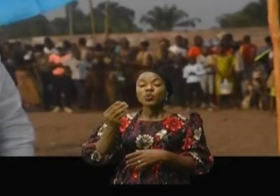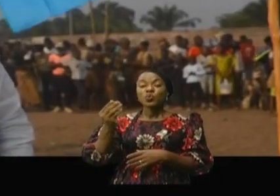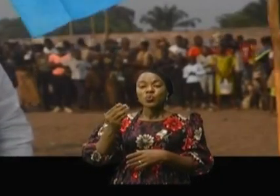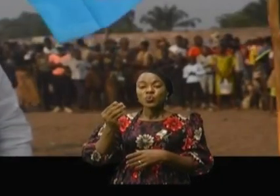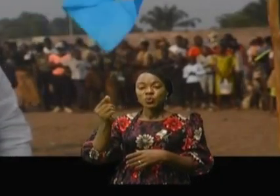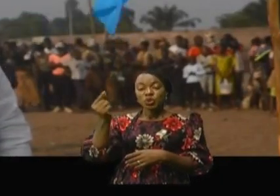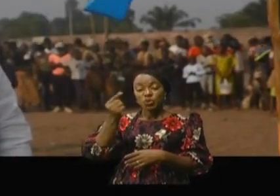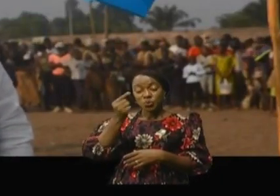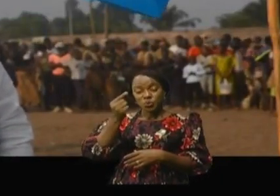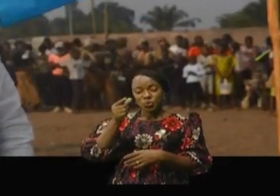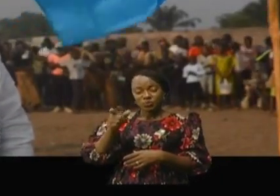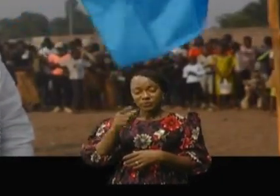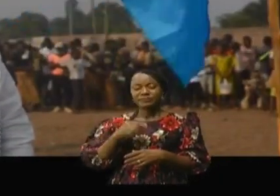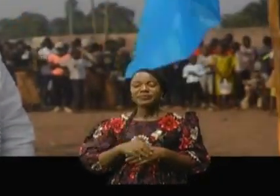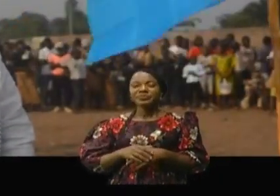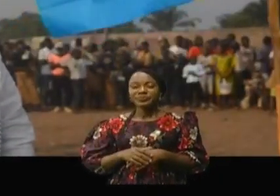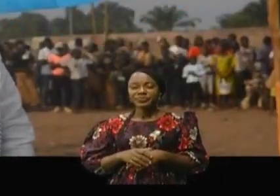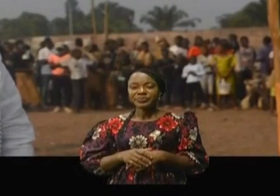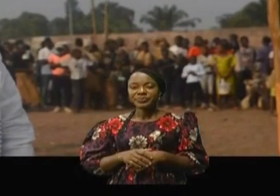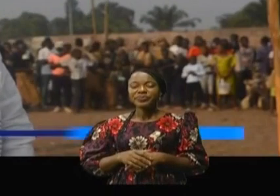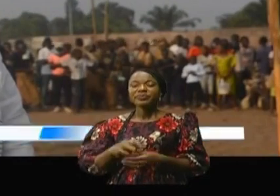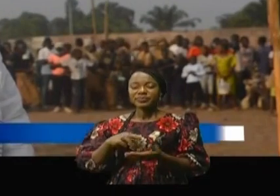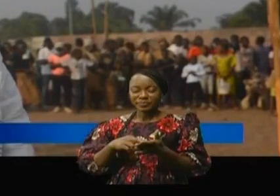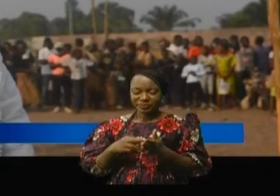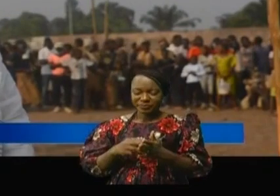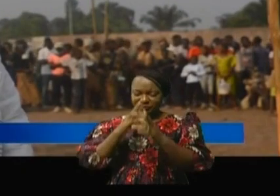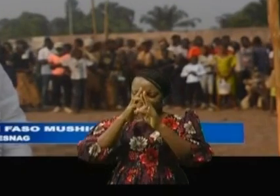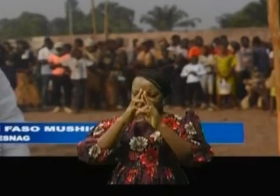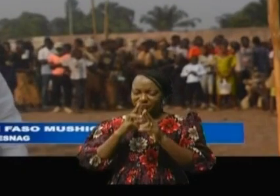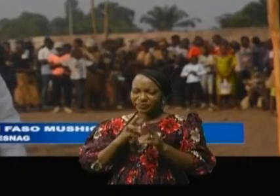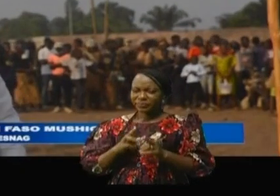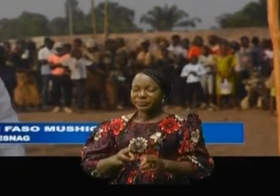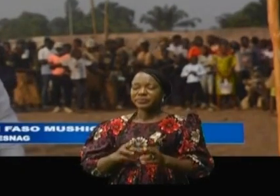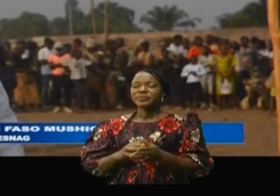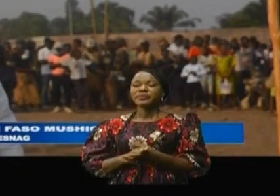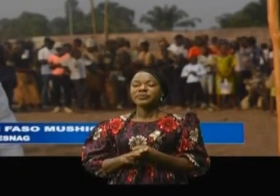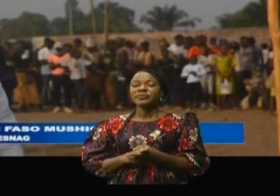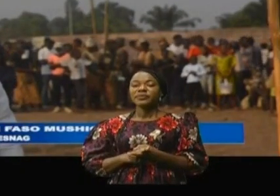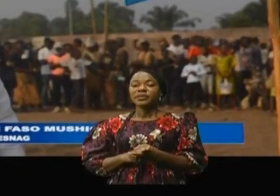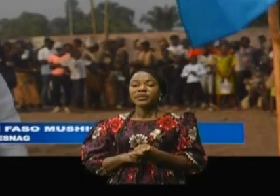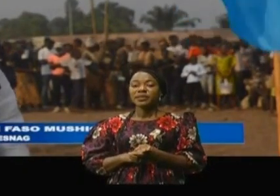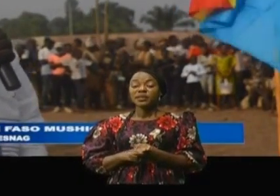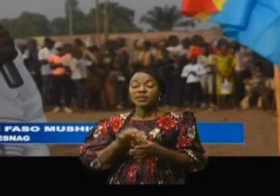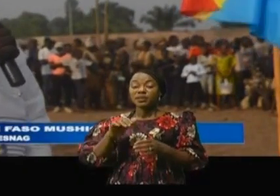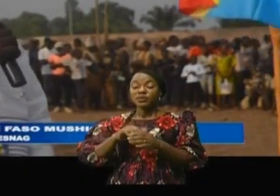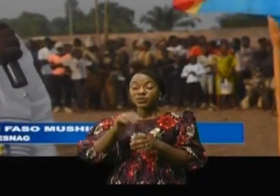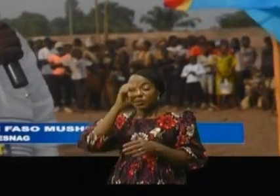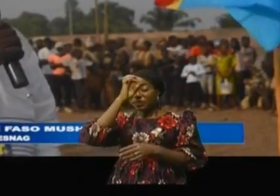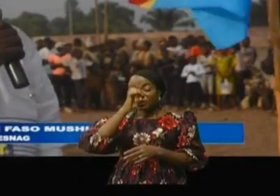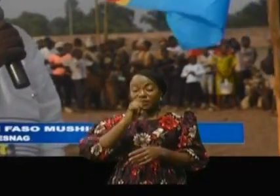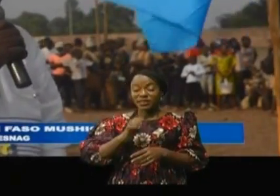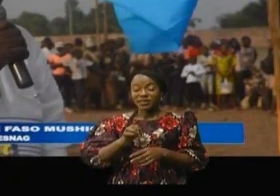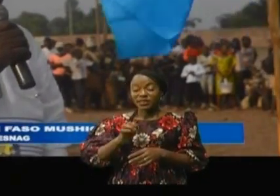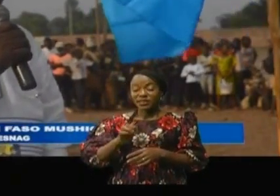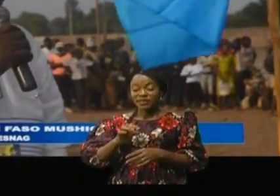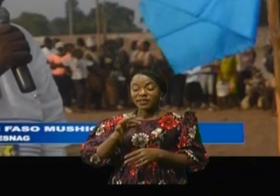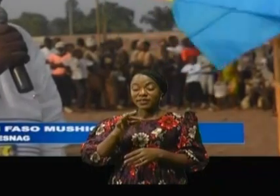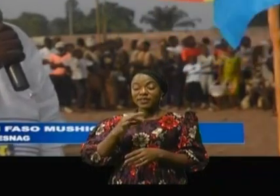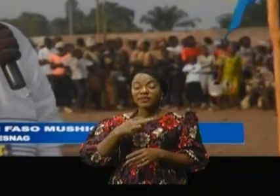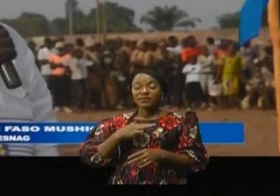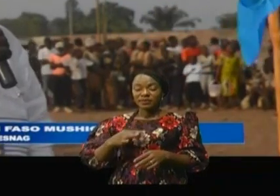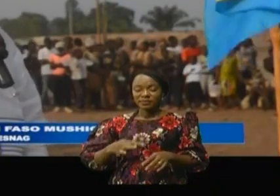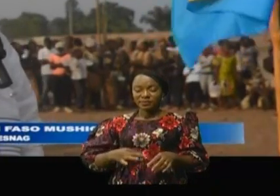nous soit permis de rendre hommage mérité à son excellence, Félix Antoine Tshisekedi